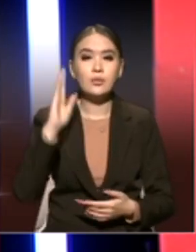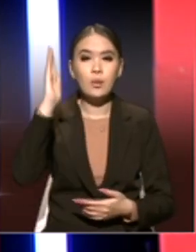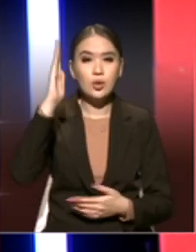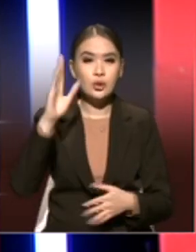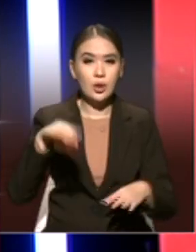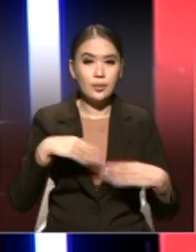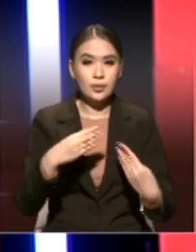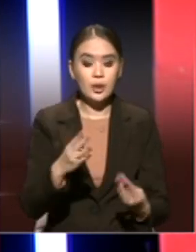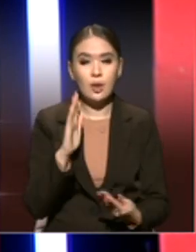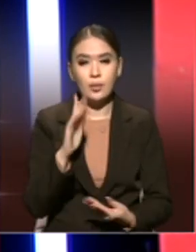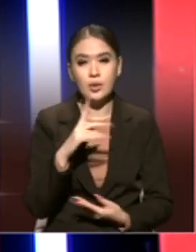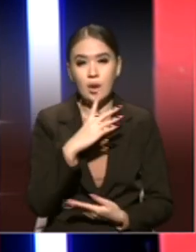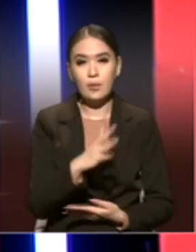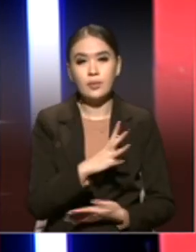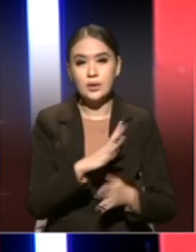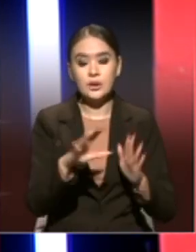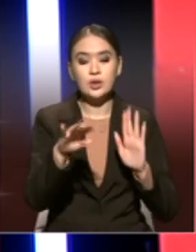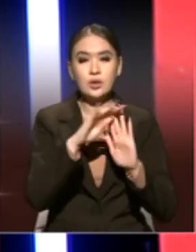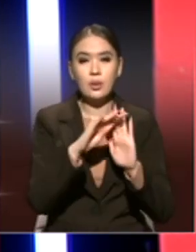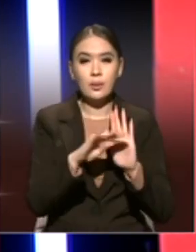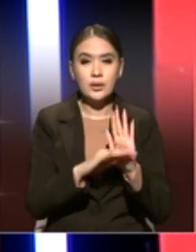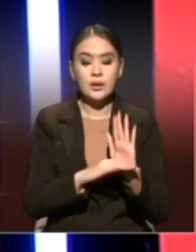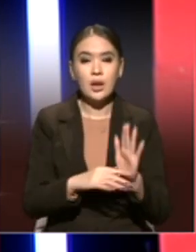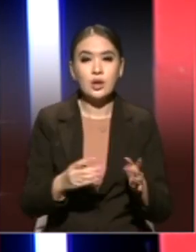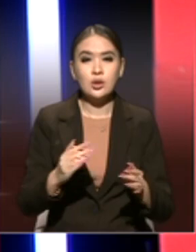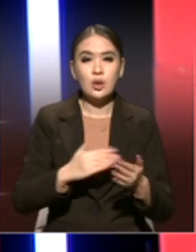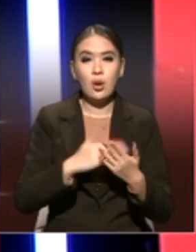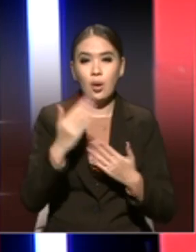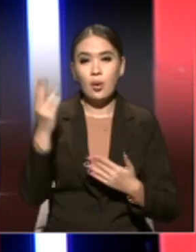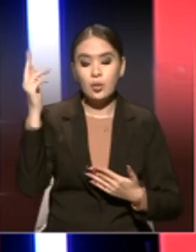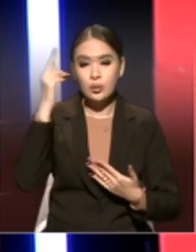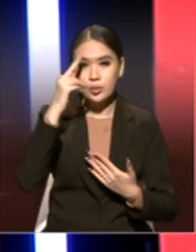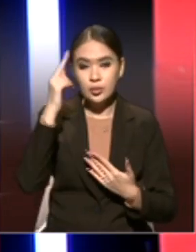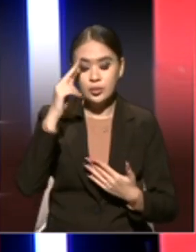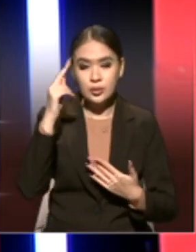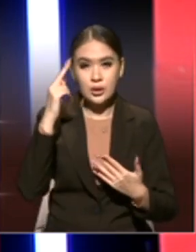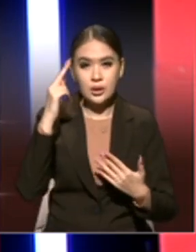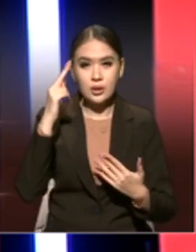отыр. Сынақ жобасы болғаннан кейін жоғарғы оқу орындарында